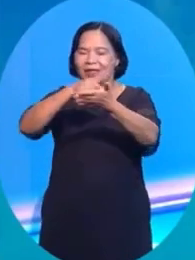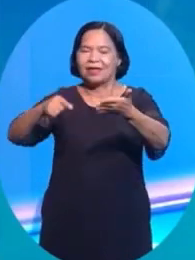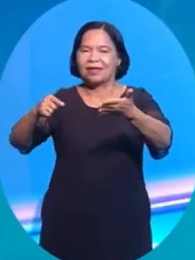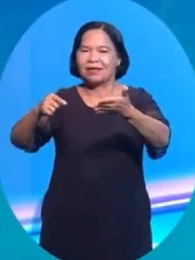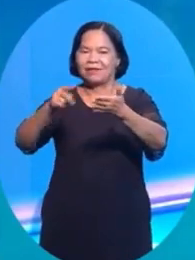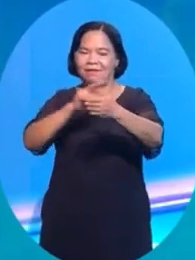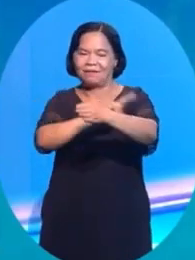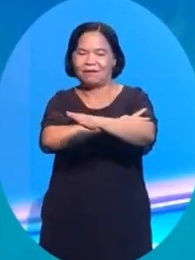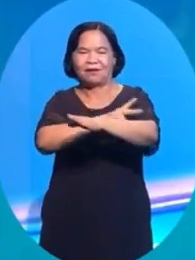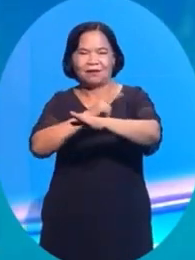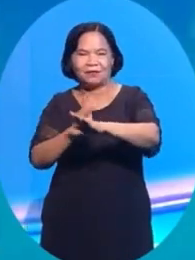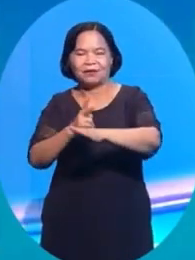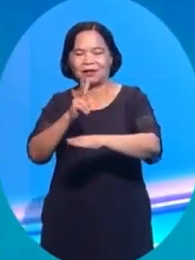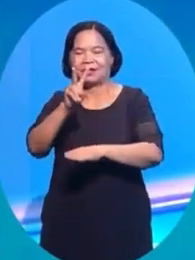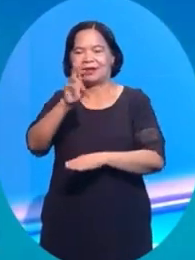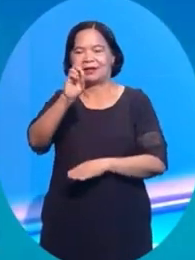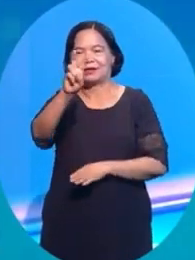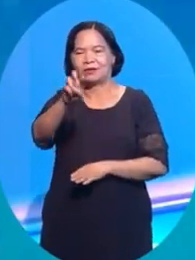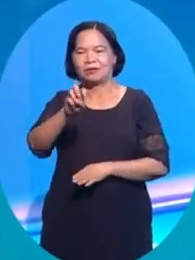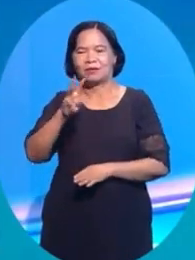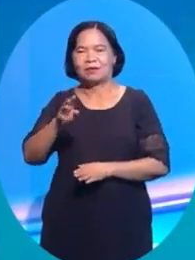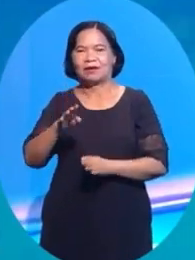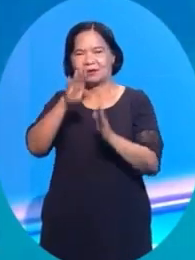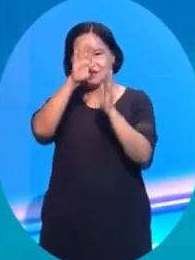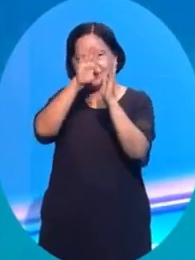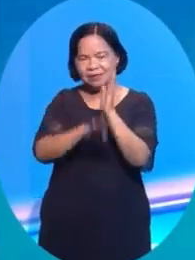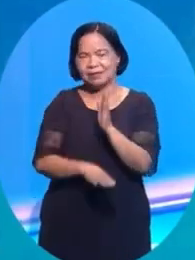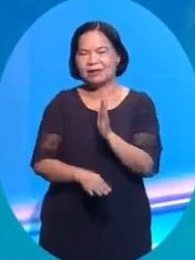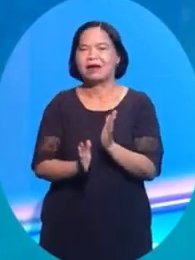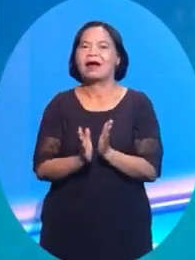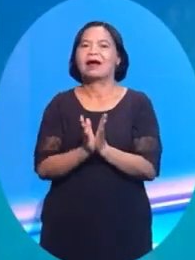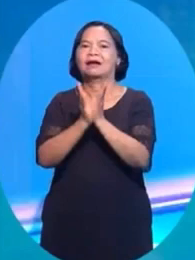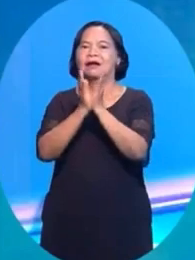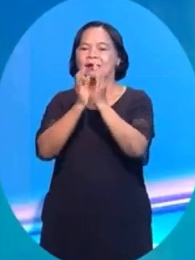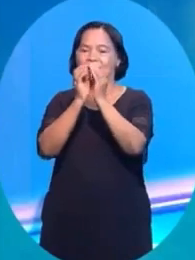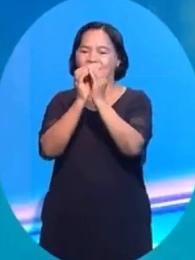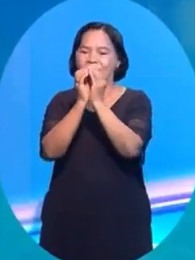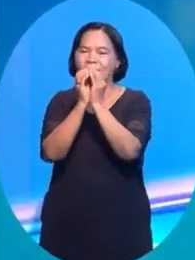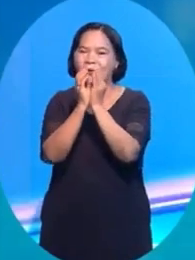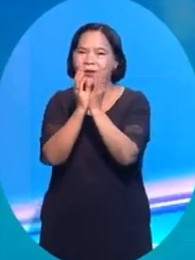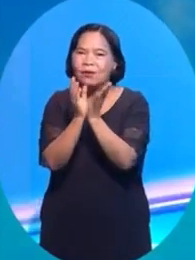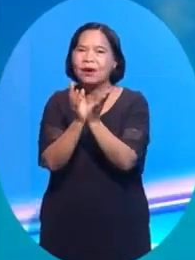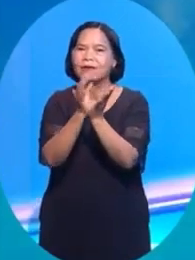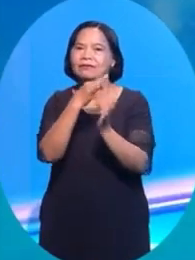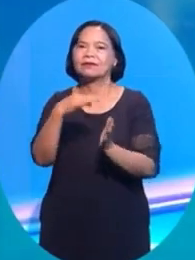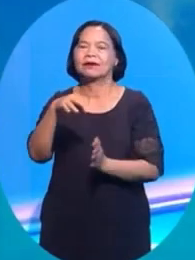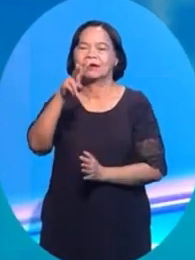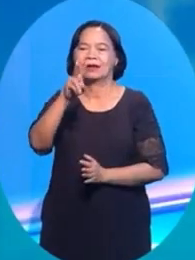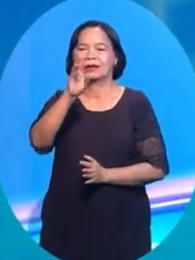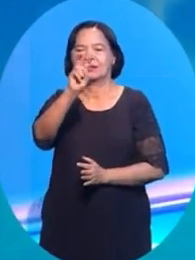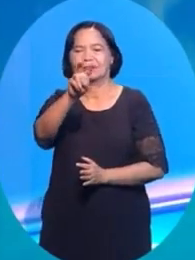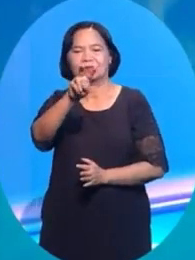Nhạc năm 2023 cùng chương trình lễ hội âm nhạc quốc tế hoa sen San Fresh 2023